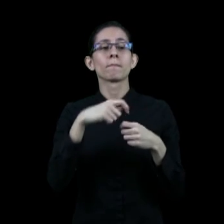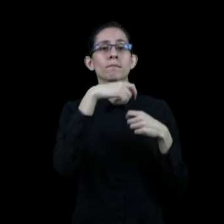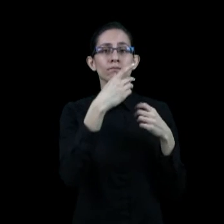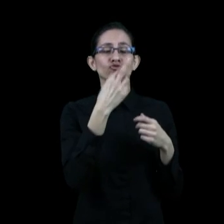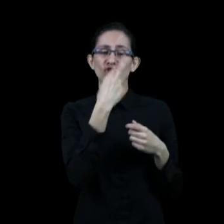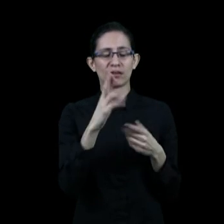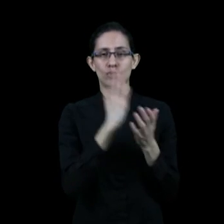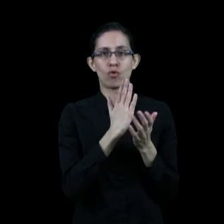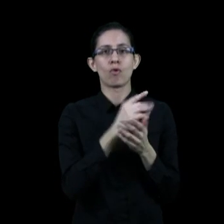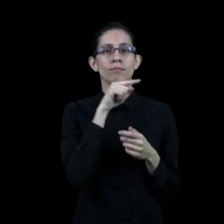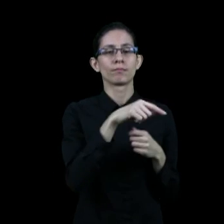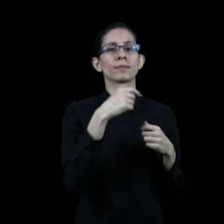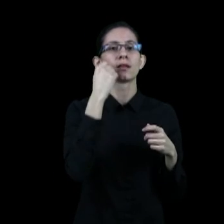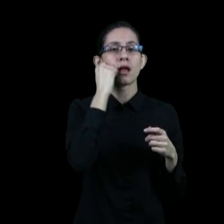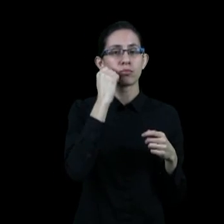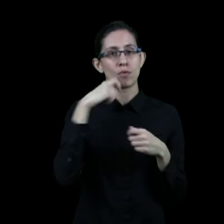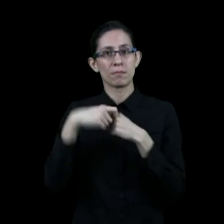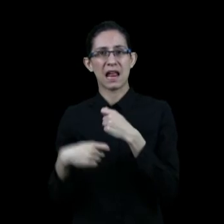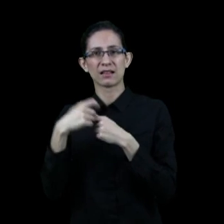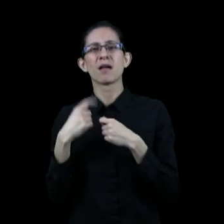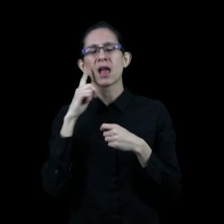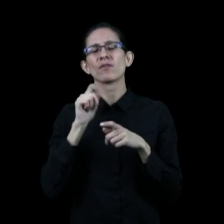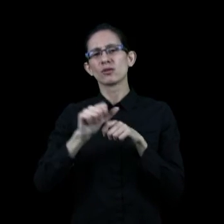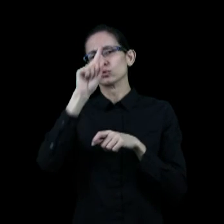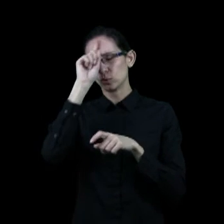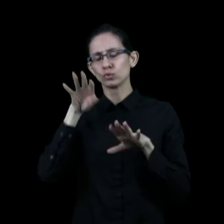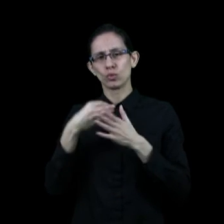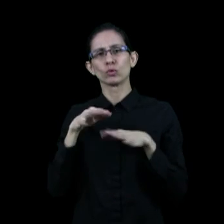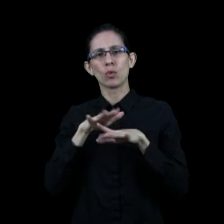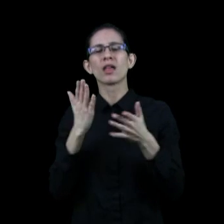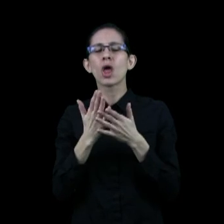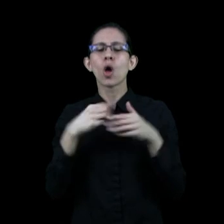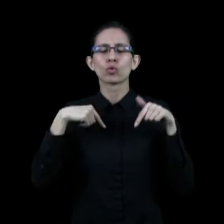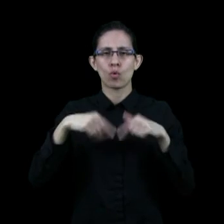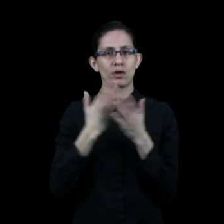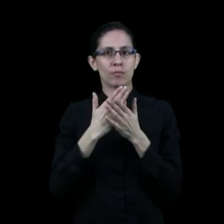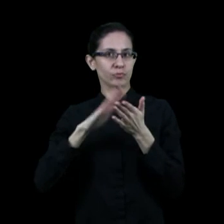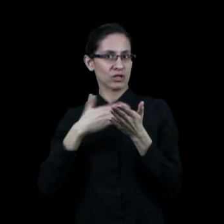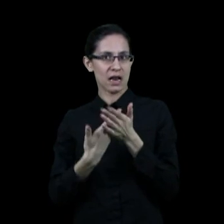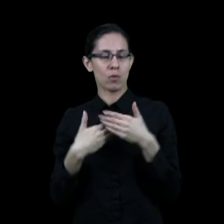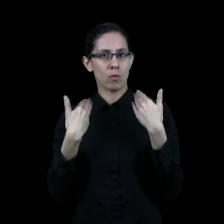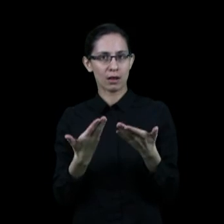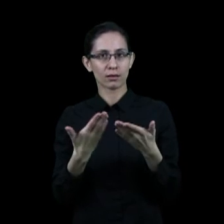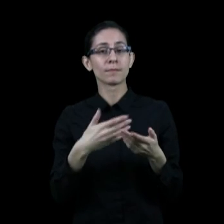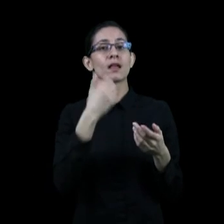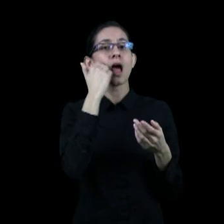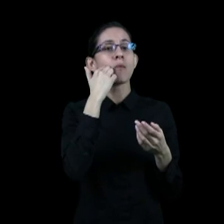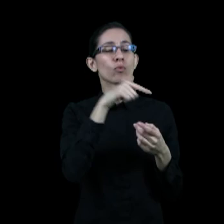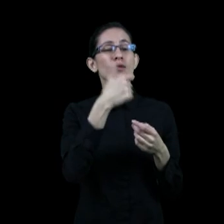W bazowym roku ustalmy bazową cenę jabłek – 100 i cenę bananów – 100.